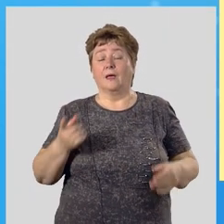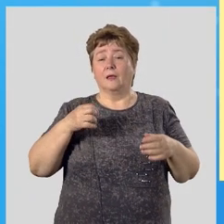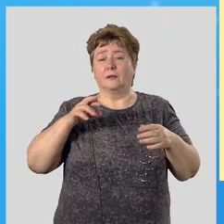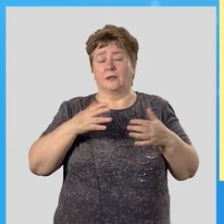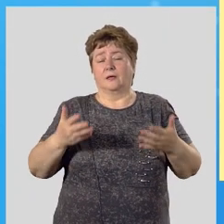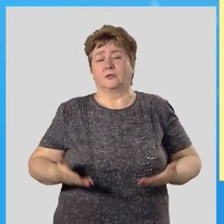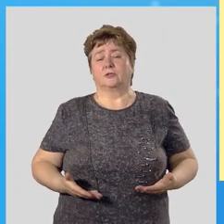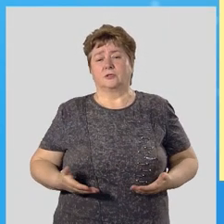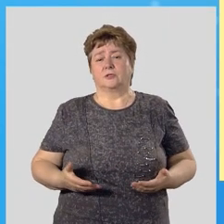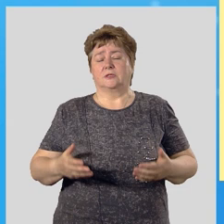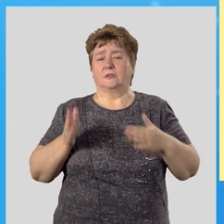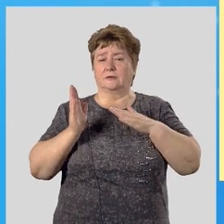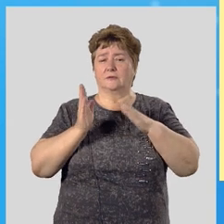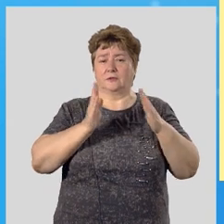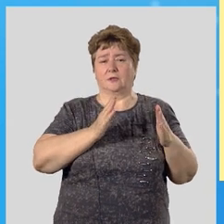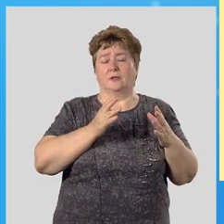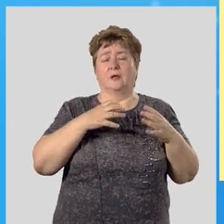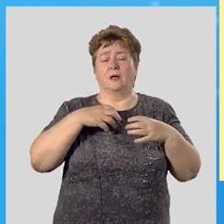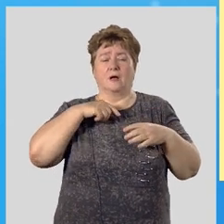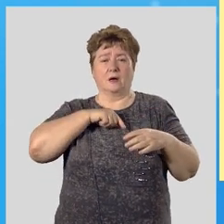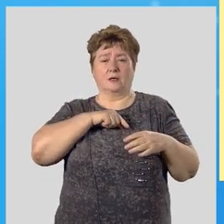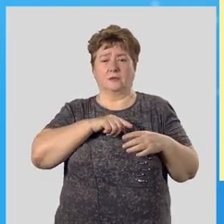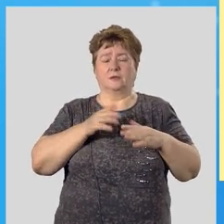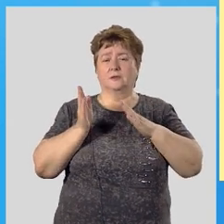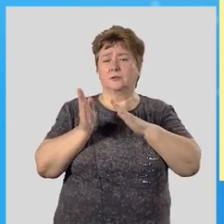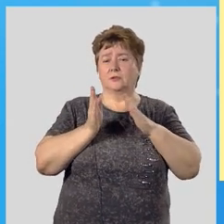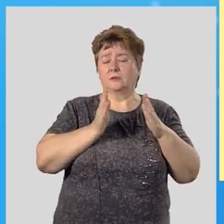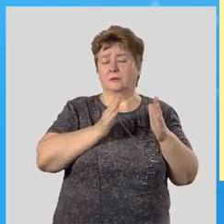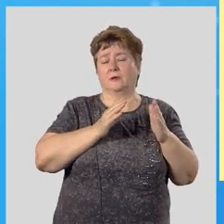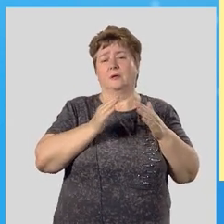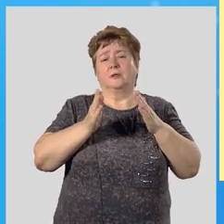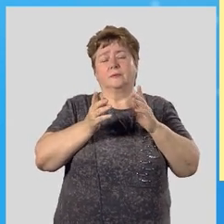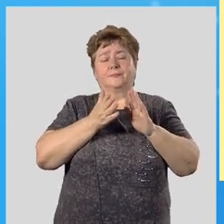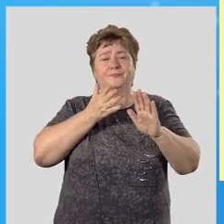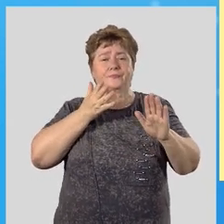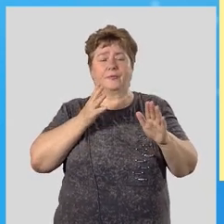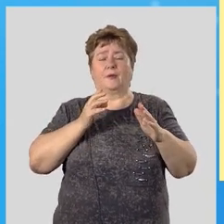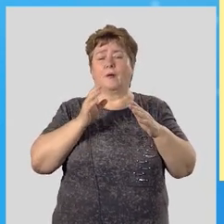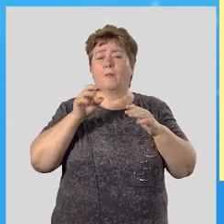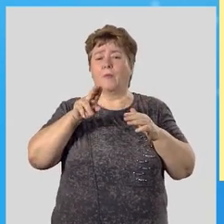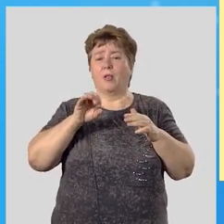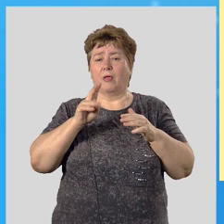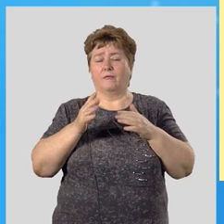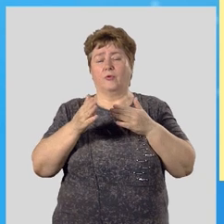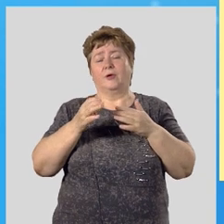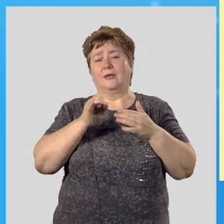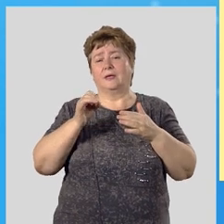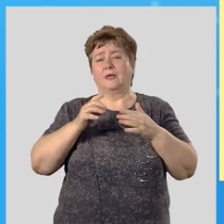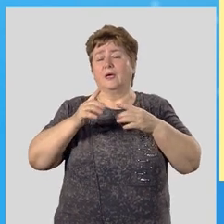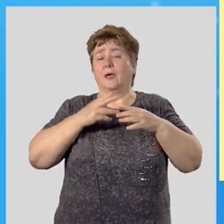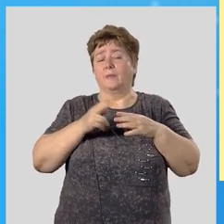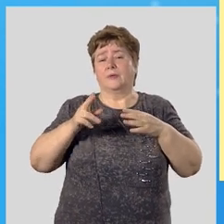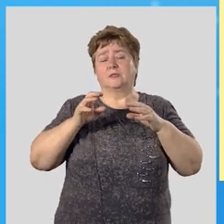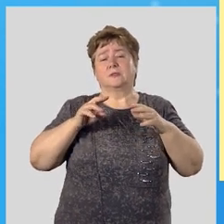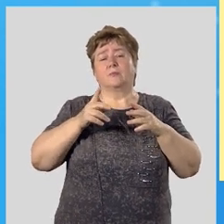Для жизненного цикла характерно чередование полового и бесполого поколений и